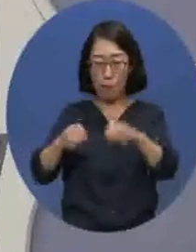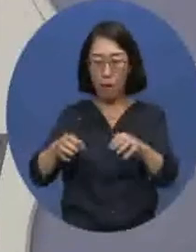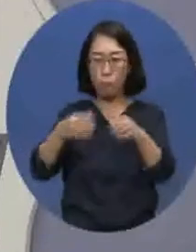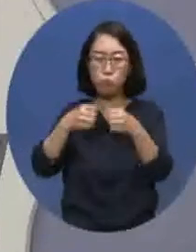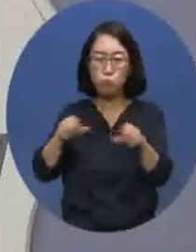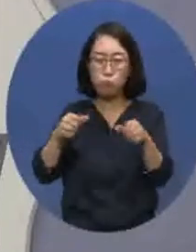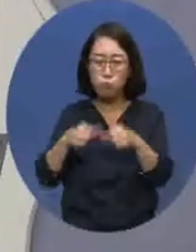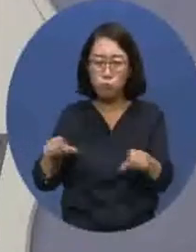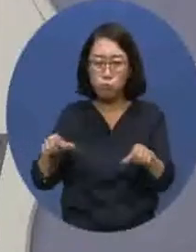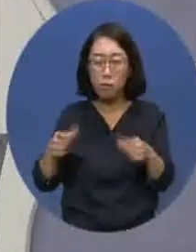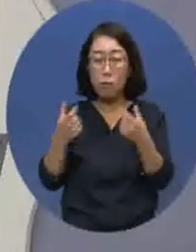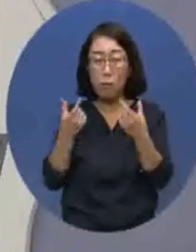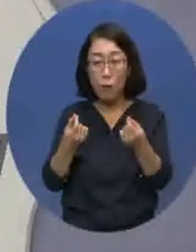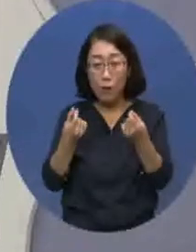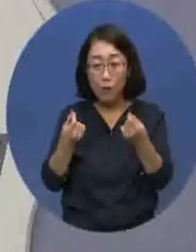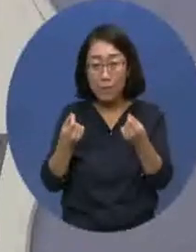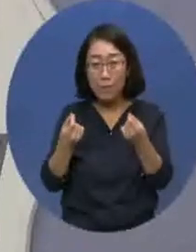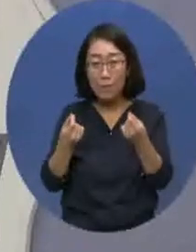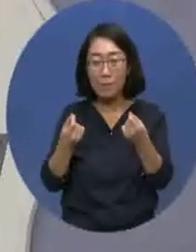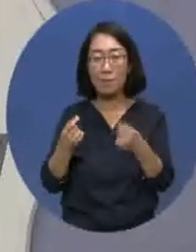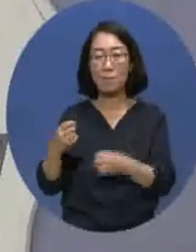말씀을 하시는데